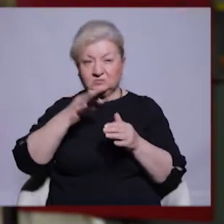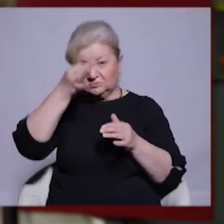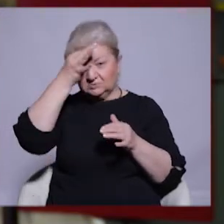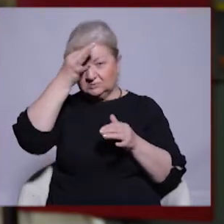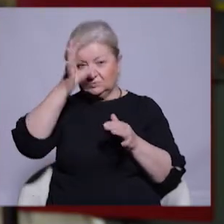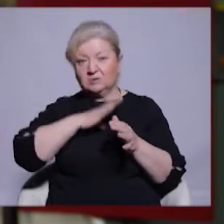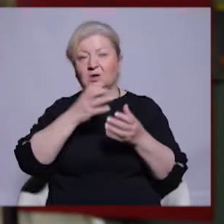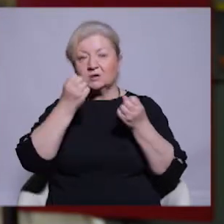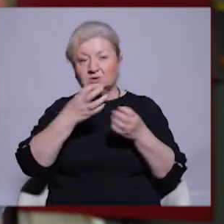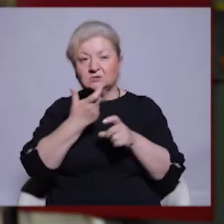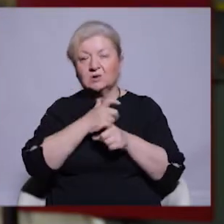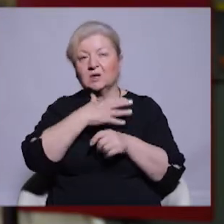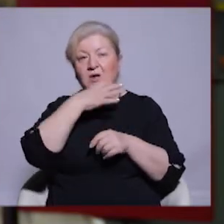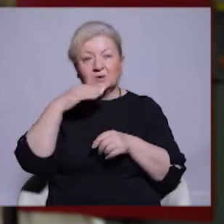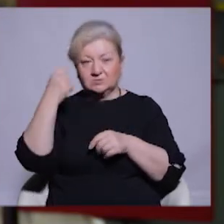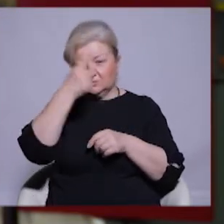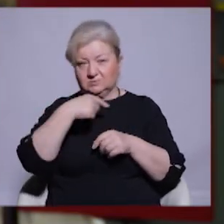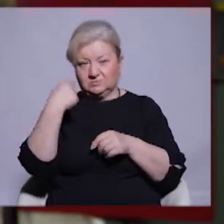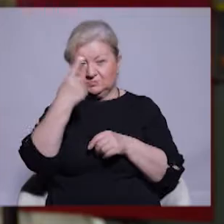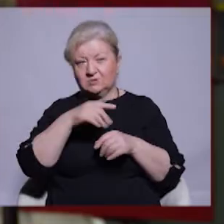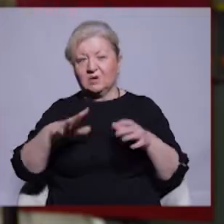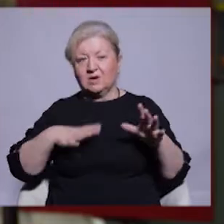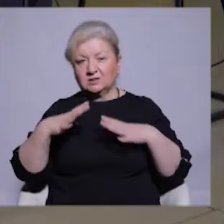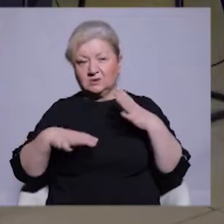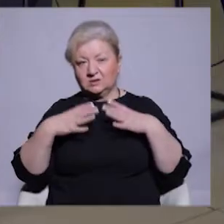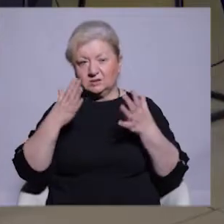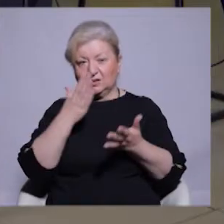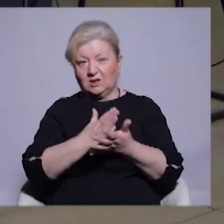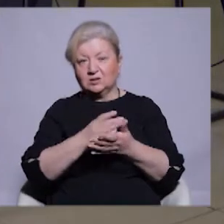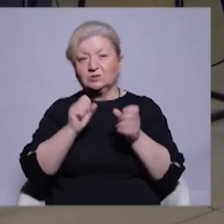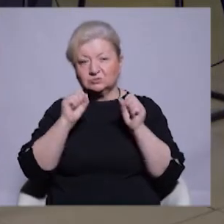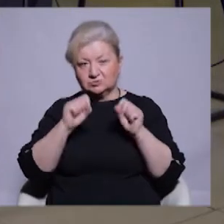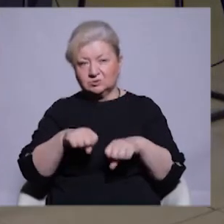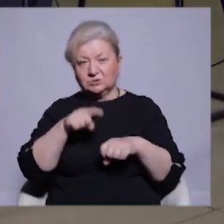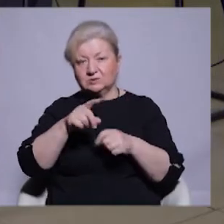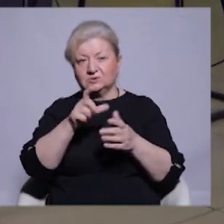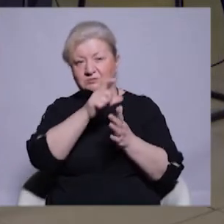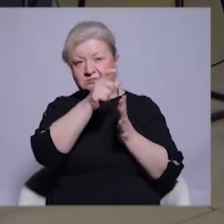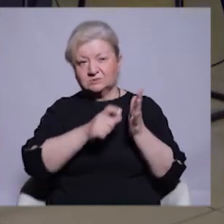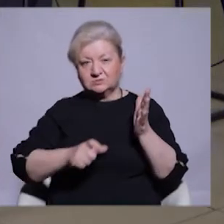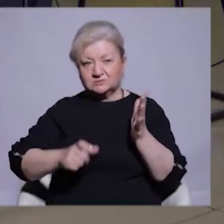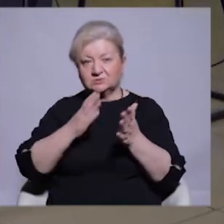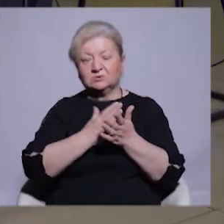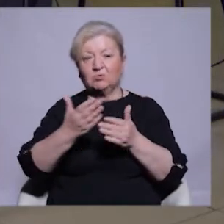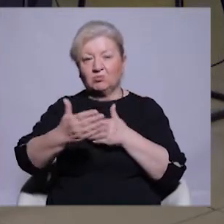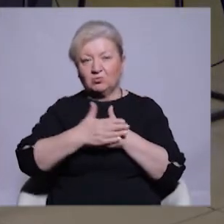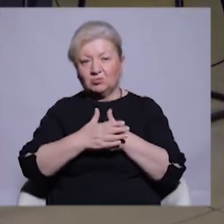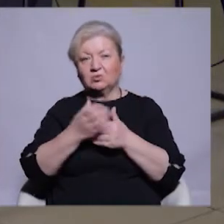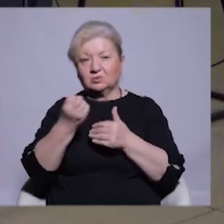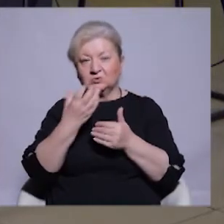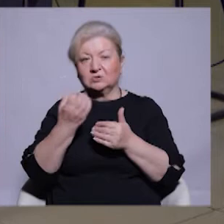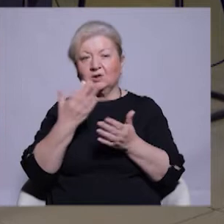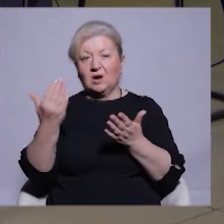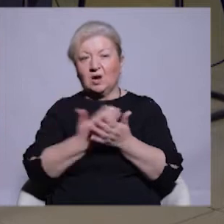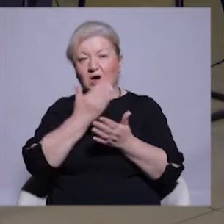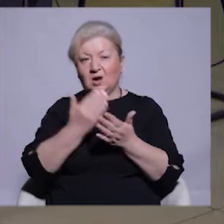კიდევ არსებობს უამრავი სხვა სახეობის ენერგია და შეიძლება ამ სიას უახლოეს მომავალში კიდევ ახალი